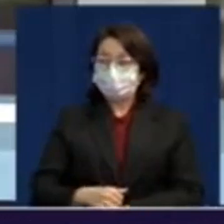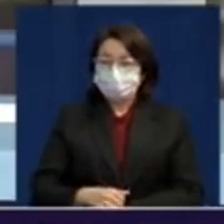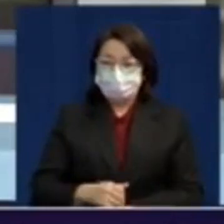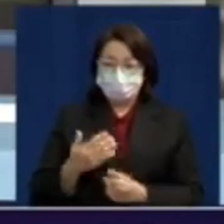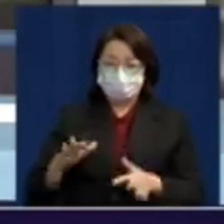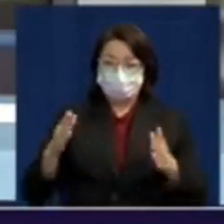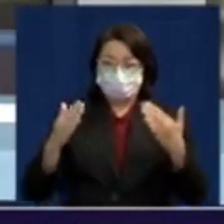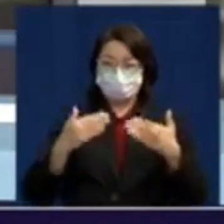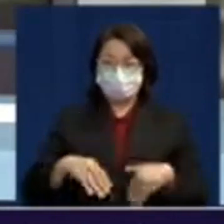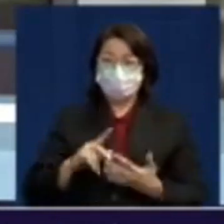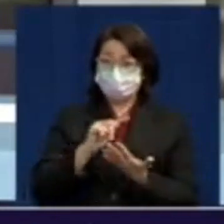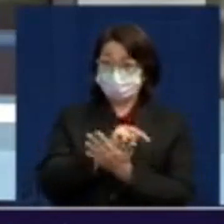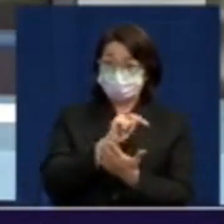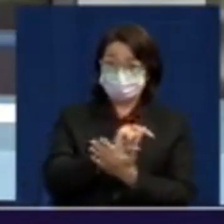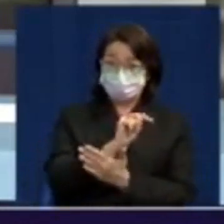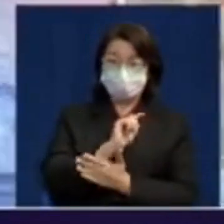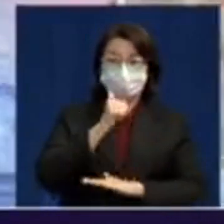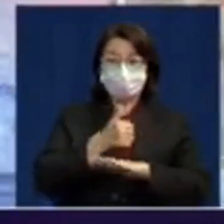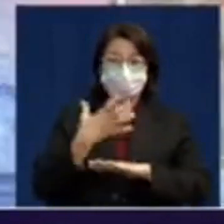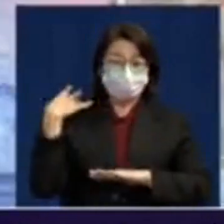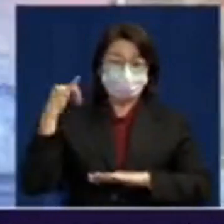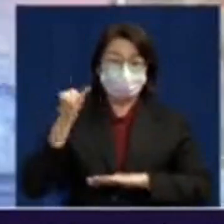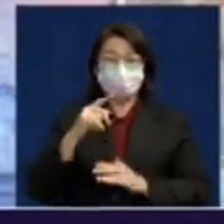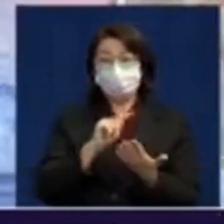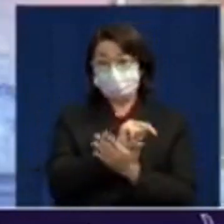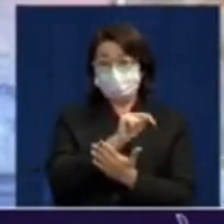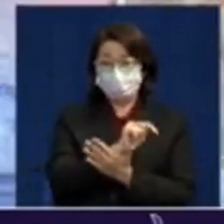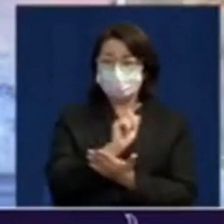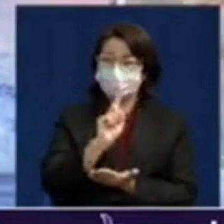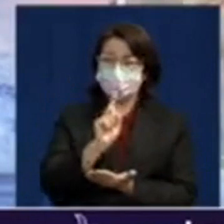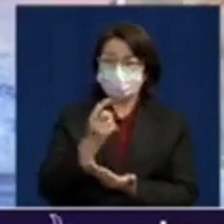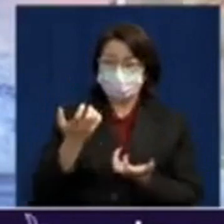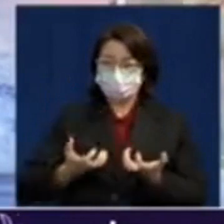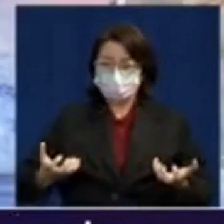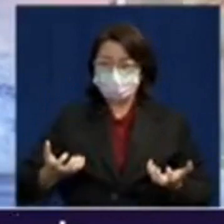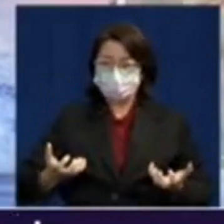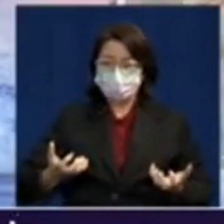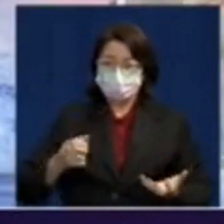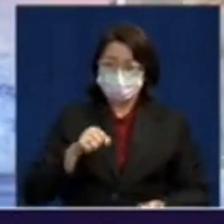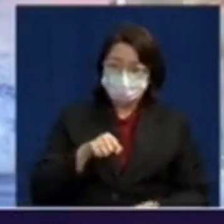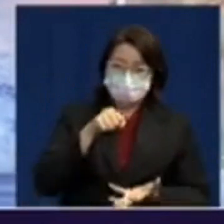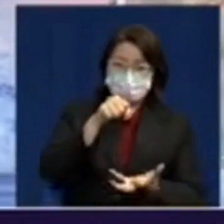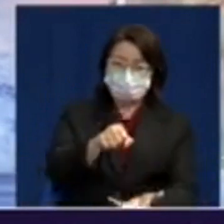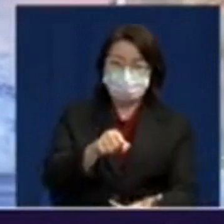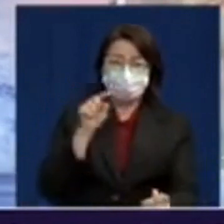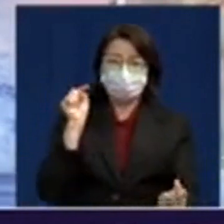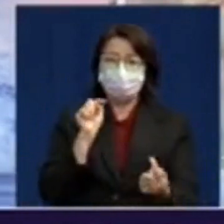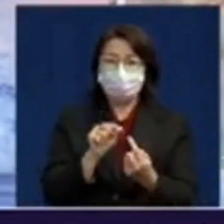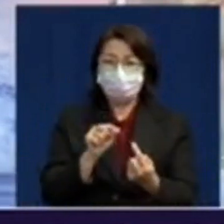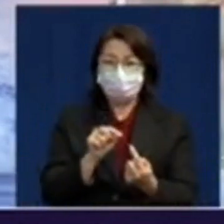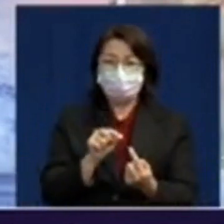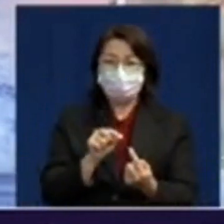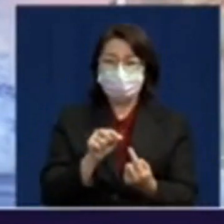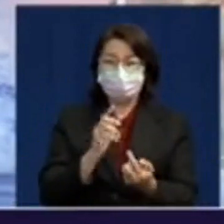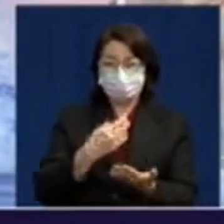ใช่แล้วค่ะไปที่จังหวัดตากกันต่อค่ะผู้ว่าราชการจังหวัดตากนะคะได้มอบวัสดุอุปกรณ์แล้วก็ปัจจัยการผลิตนะคะสำหรับการเรียน